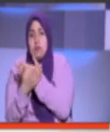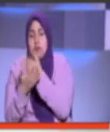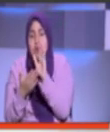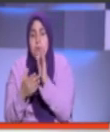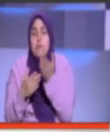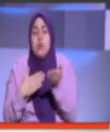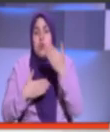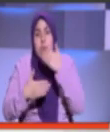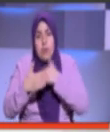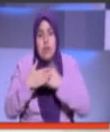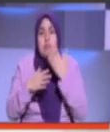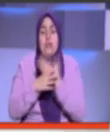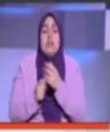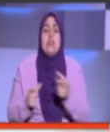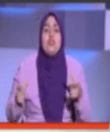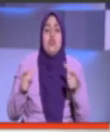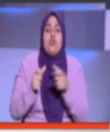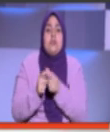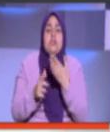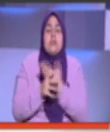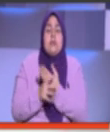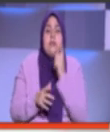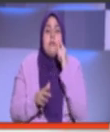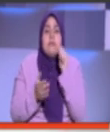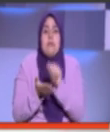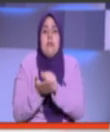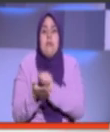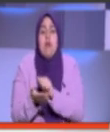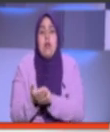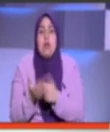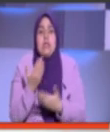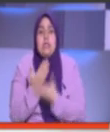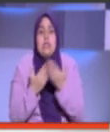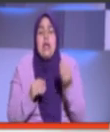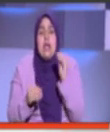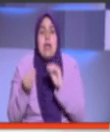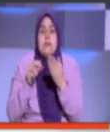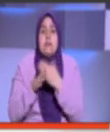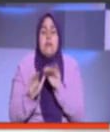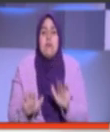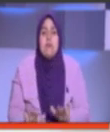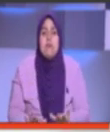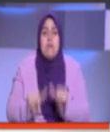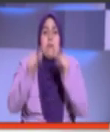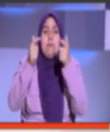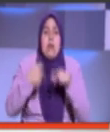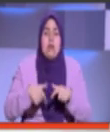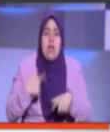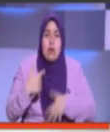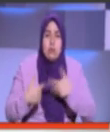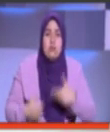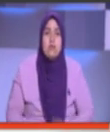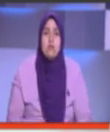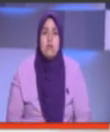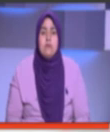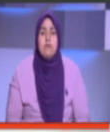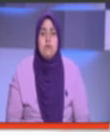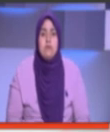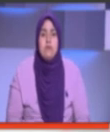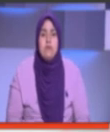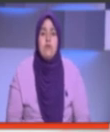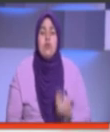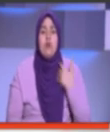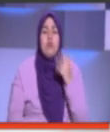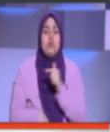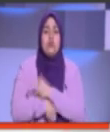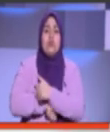لابد من الاجتماع للتدقيق في اتخاذ القرارات للنهوض بالبلاد من هذه الفتره التي طال امدها لمده اسبوعين او